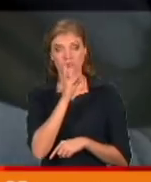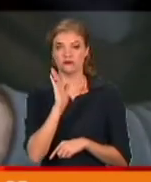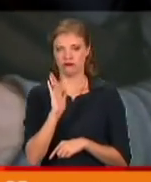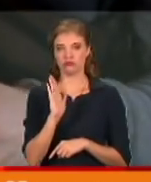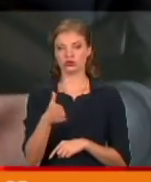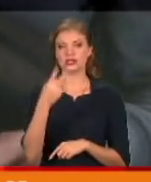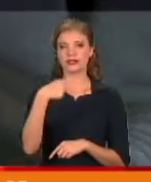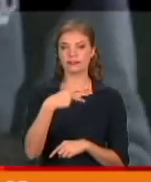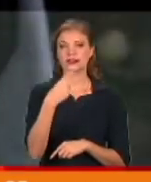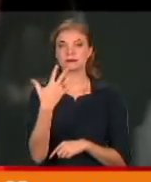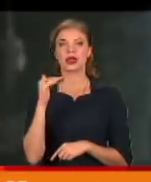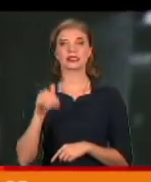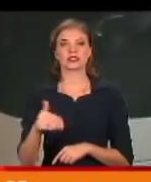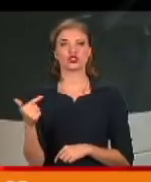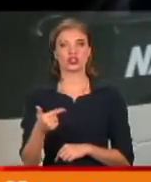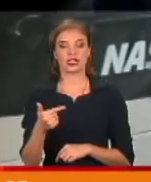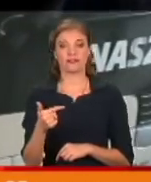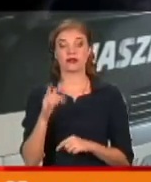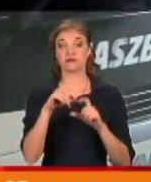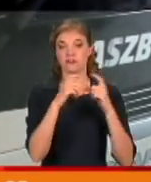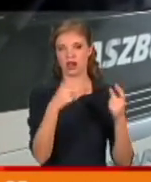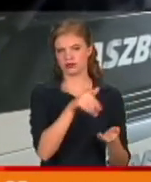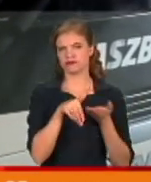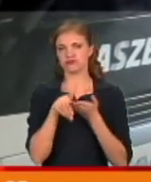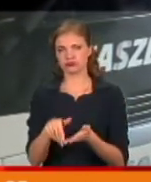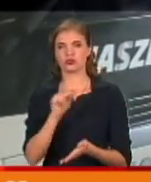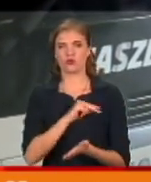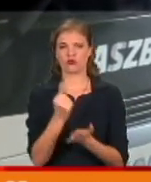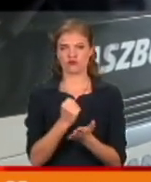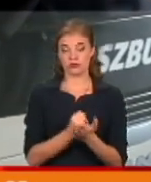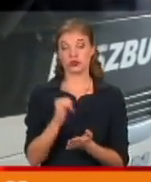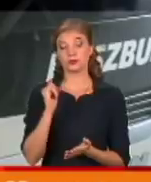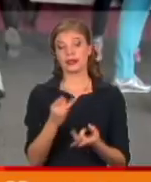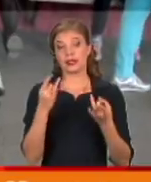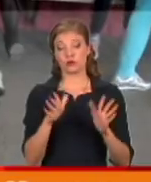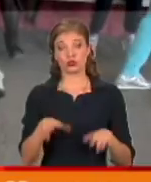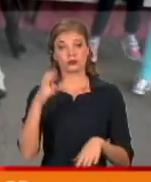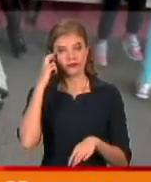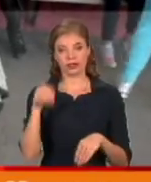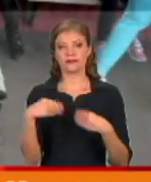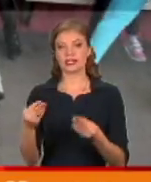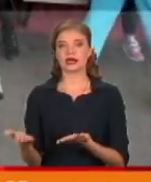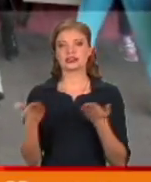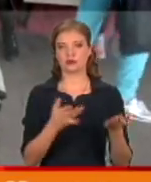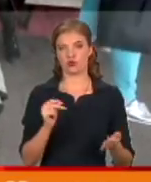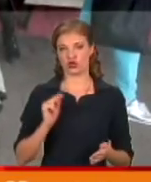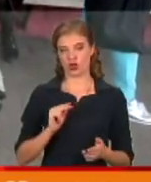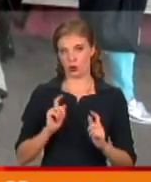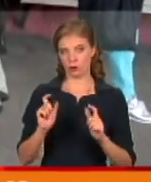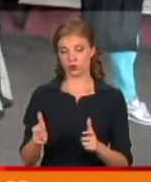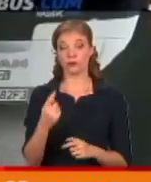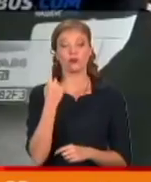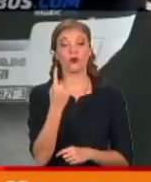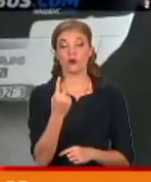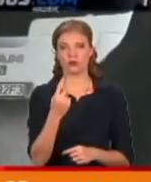буде 25 тисяч гривень. У агенції допомогли оформити робочу візу. І просто в Києві видали запрошення на роботу. Одно